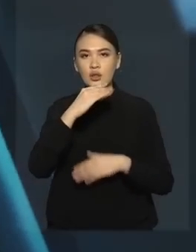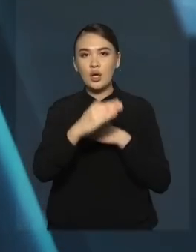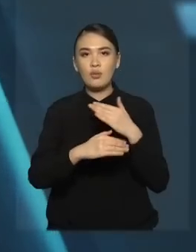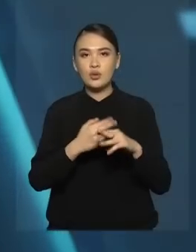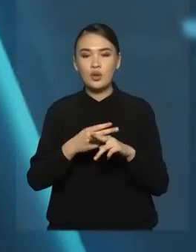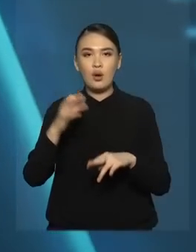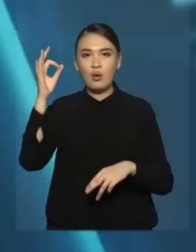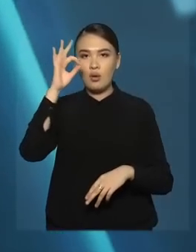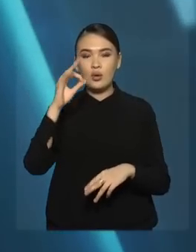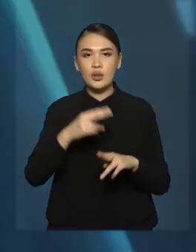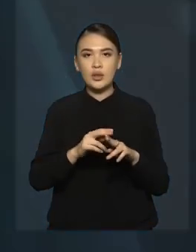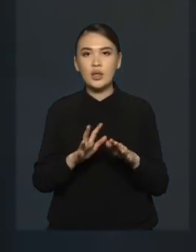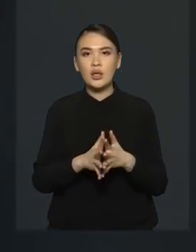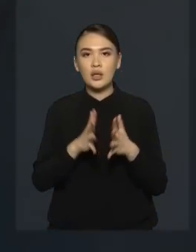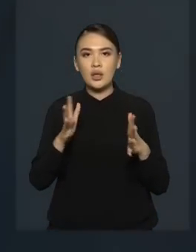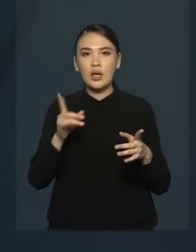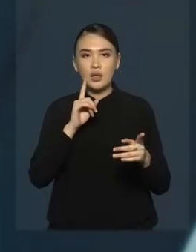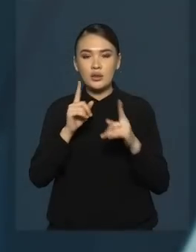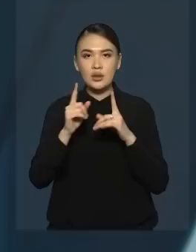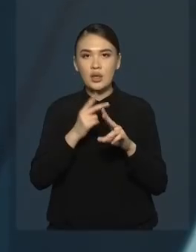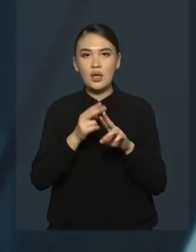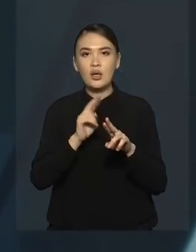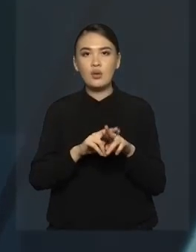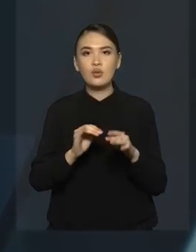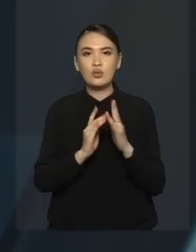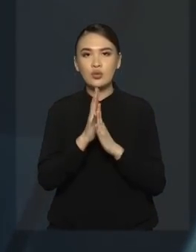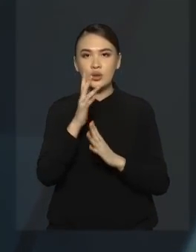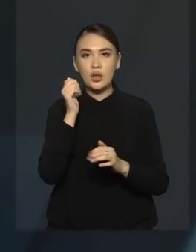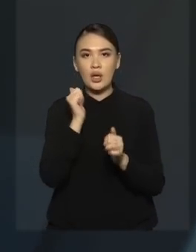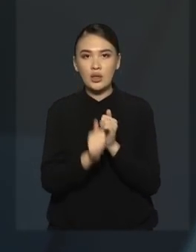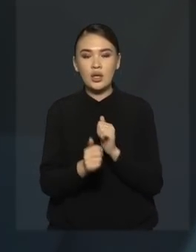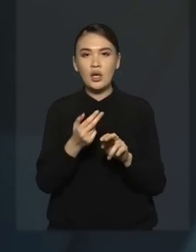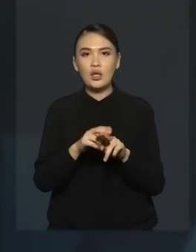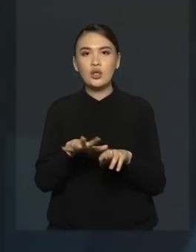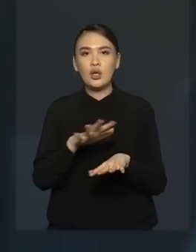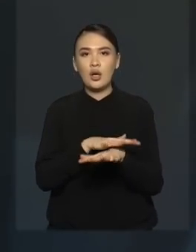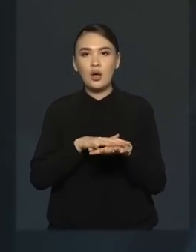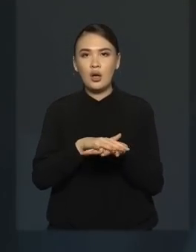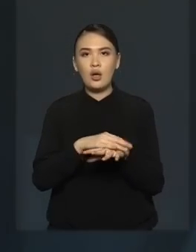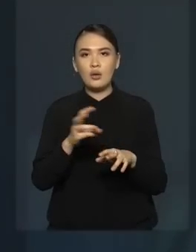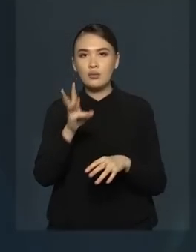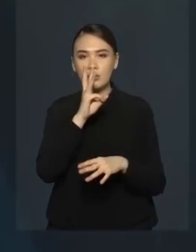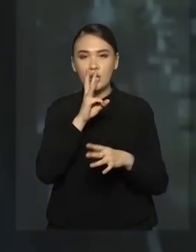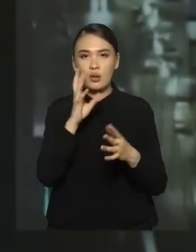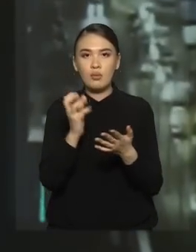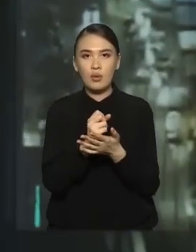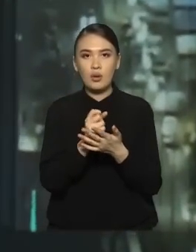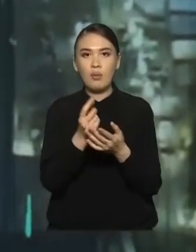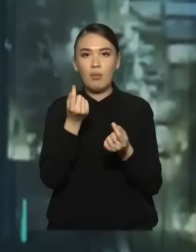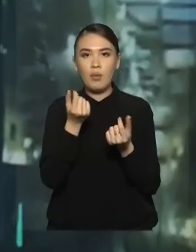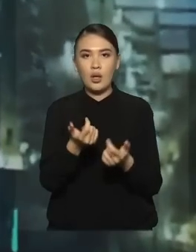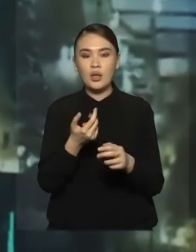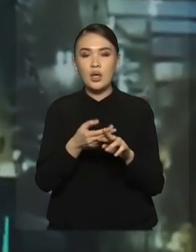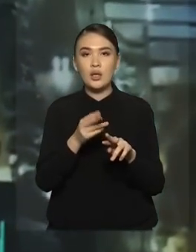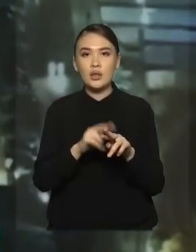meseleler jöndegi kengitilgen kengeste inflyatsiya ösken sayın halıqtın tabısı kunsuzdan jatkanın aytta. Otandık